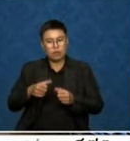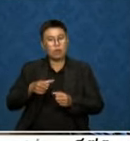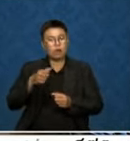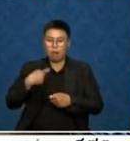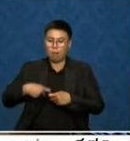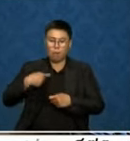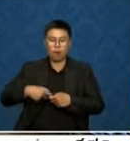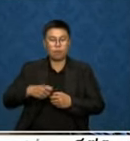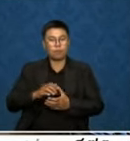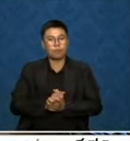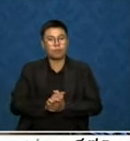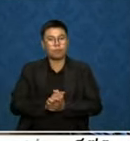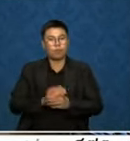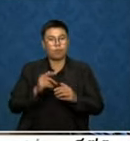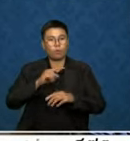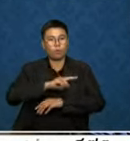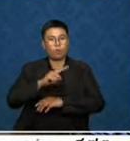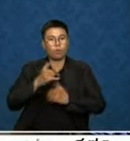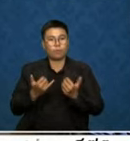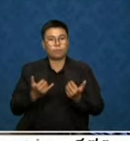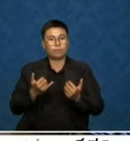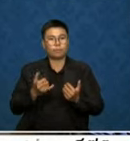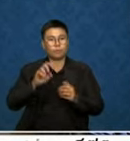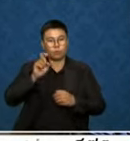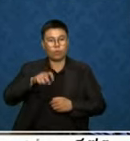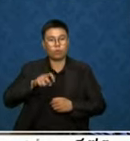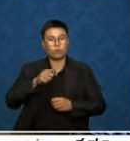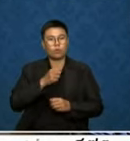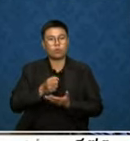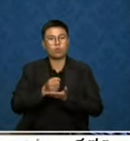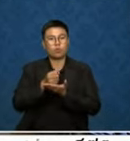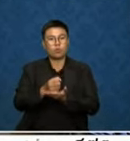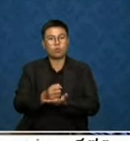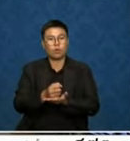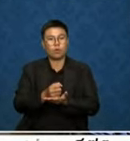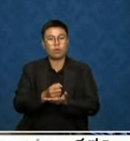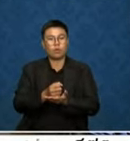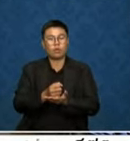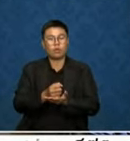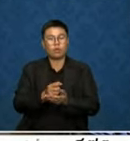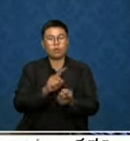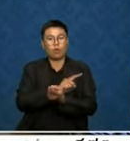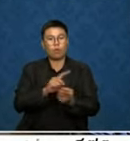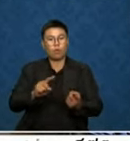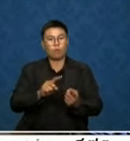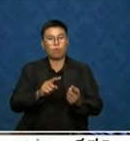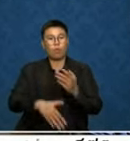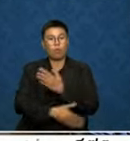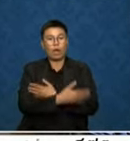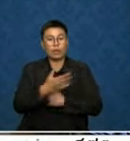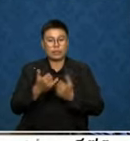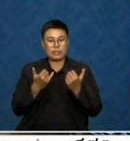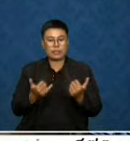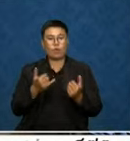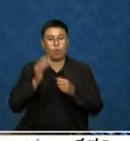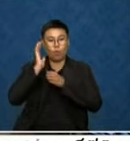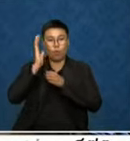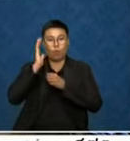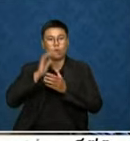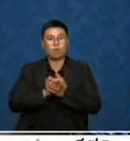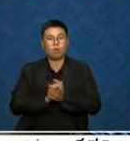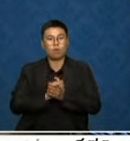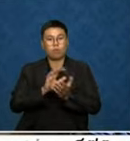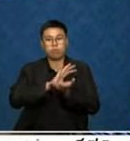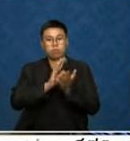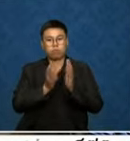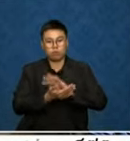นั้นผมคิดว่าวันนี้เราต้องพลิกวิกฤตให้เป็นโอกาสใช้โอกาสนี้ครับในการปฏิ